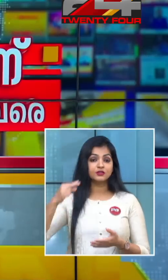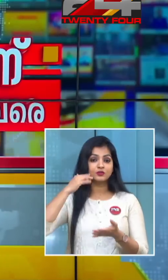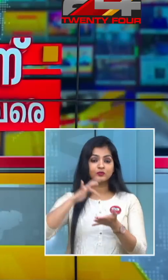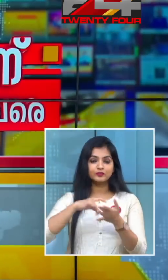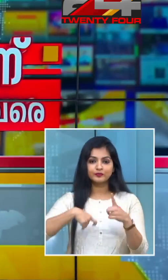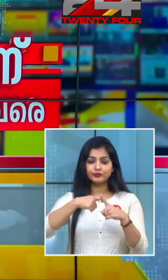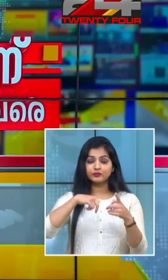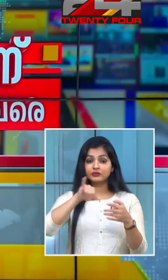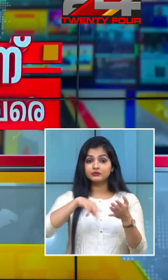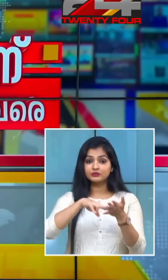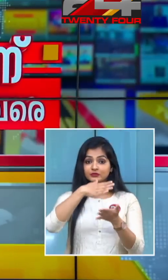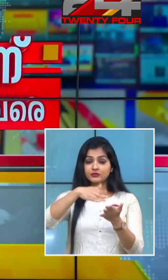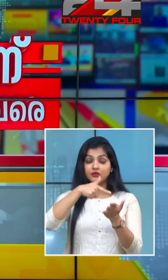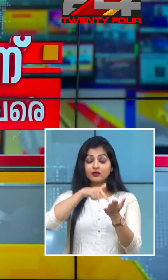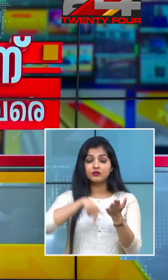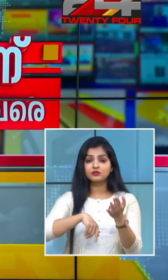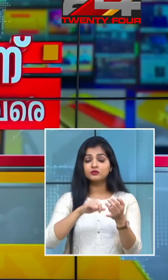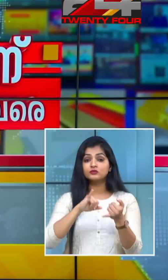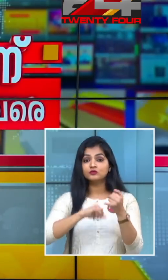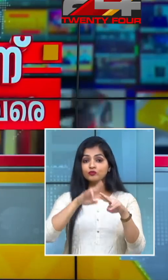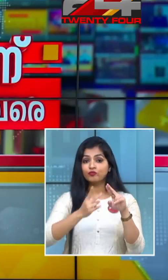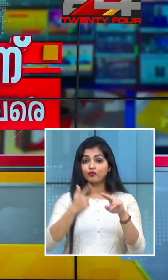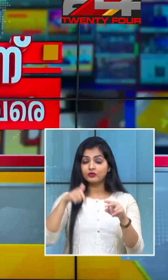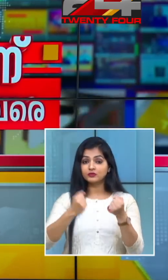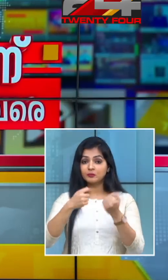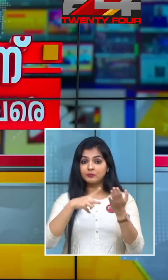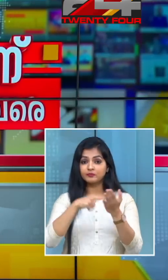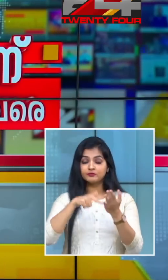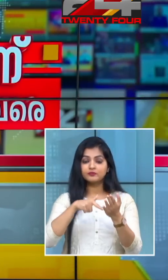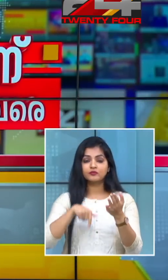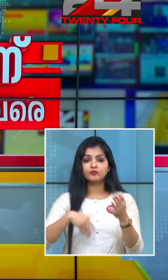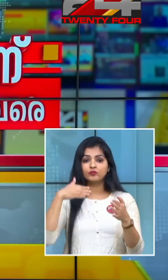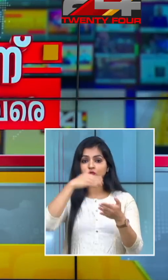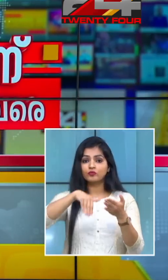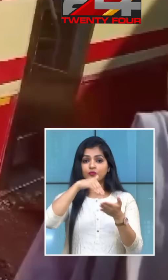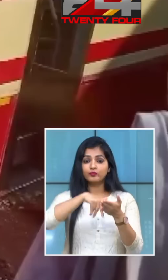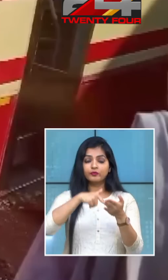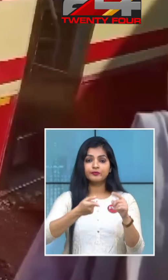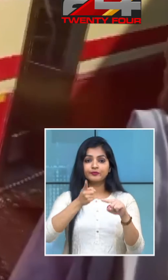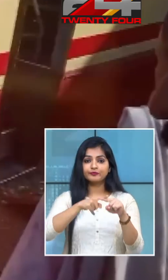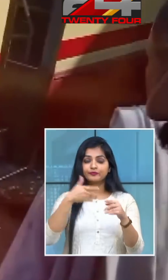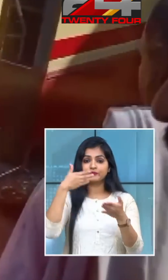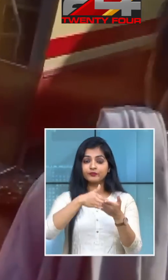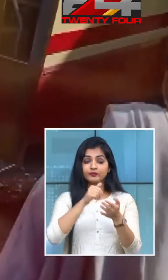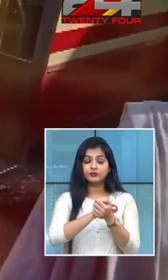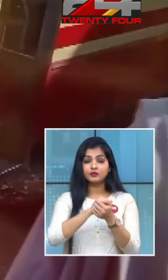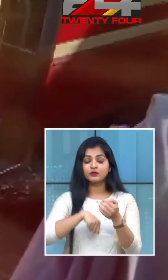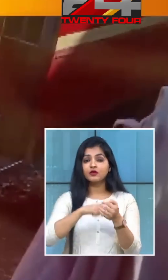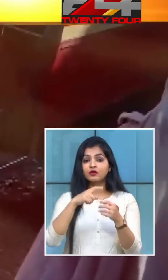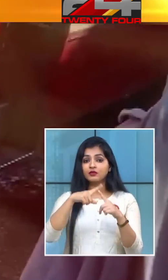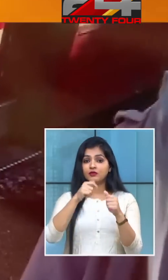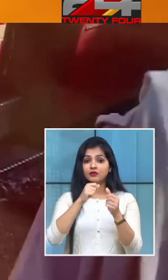തിരുവനന്തപുരം കാരേറ്റ് ജംഗ്ഷനിൽ സൂപ്പർഫാസ്റ്റ് ബസ് കുഴിയിലകപ്പെട്ടു. MC റോഡിൽ വാട്ടർ അതോറിറ്റി കഴിഞ്ഞ ദിവസം കുഴിമൂടിയ ഭാഗത്താണ് ടാർ അടിഞ്ഞ് ബസ്